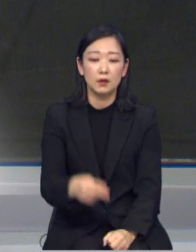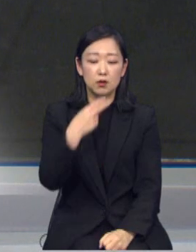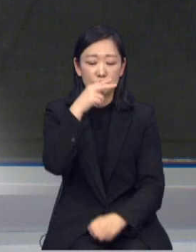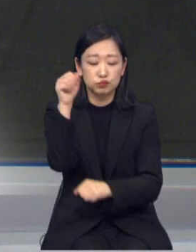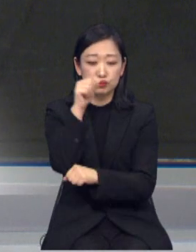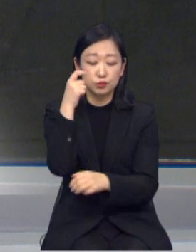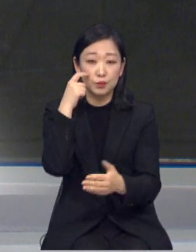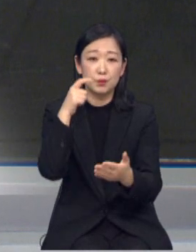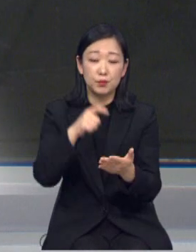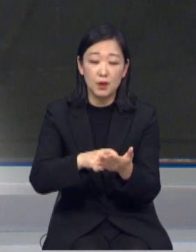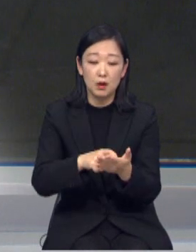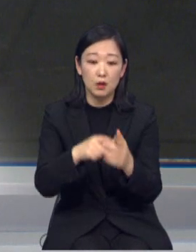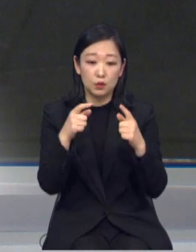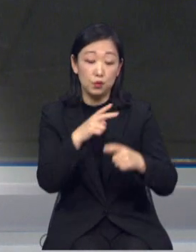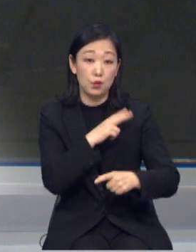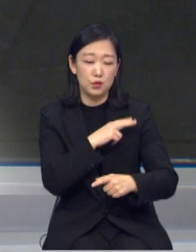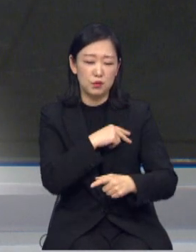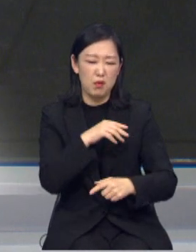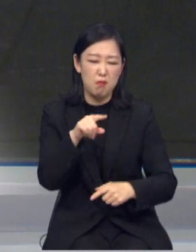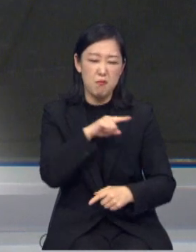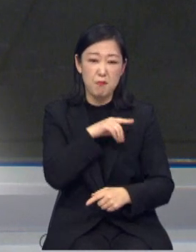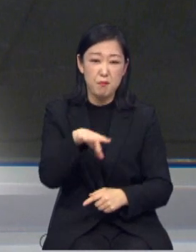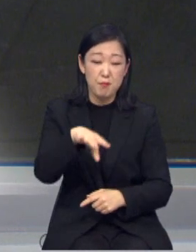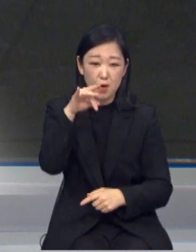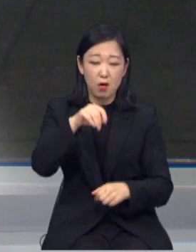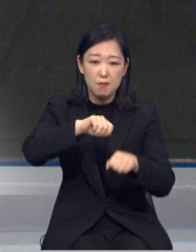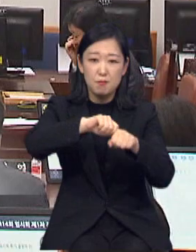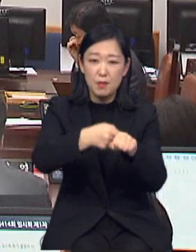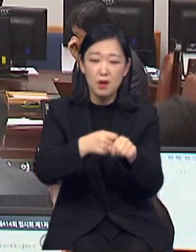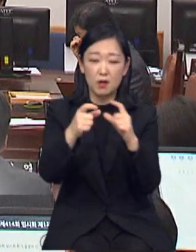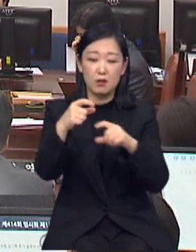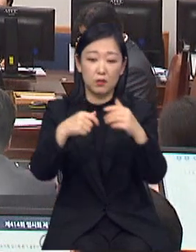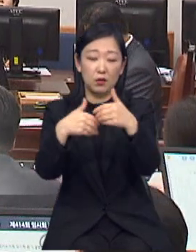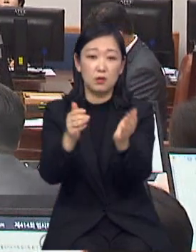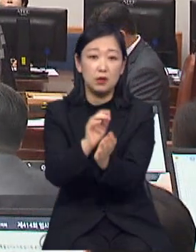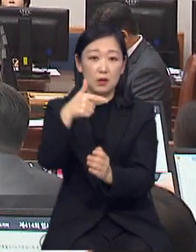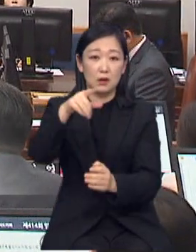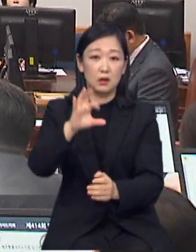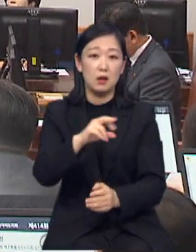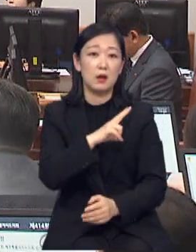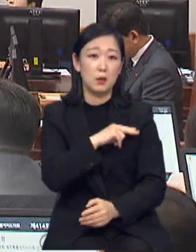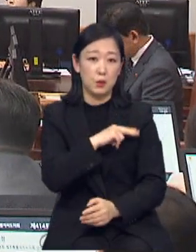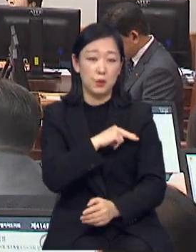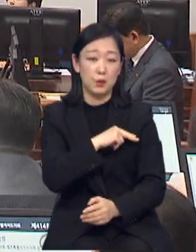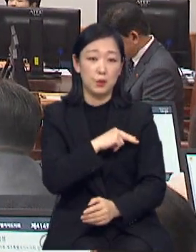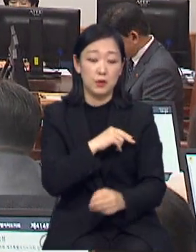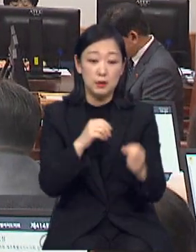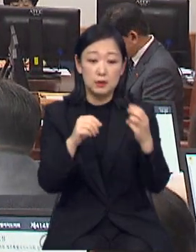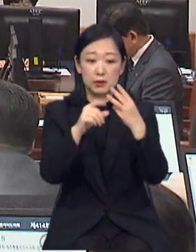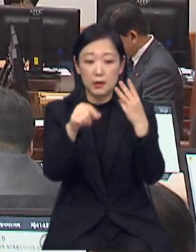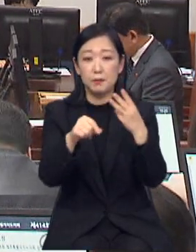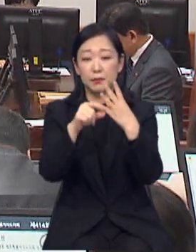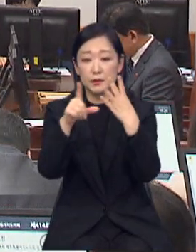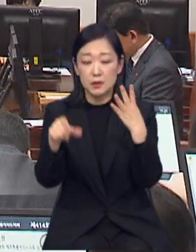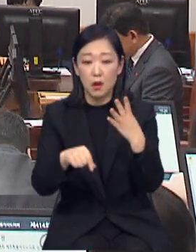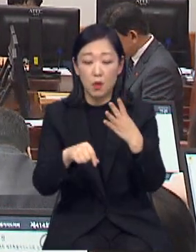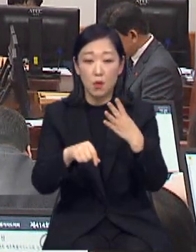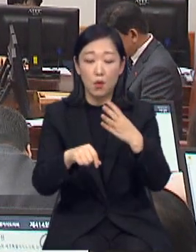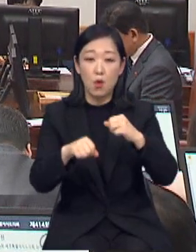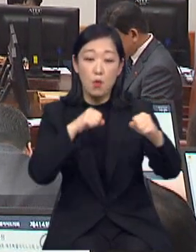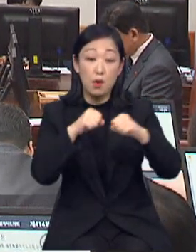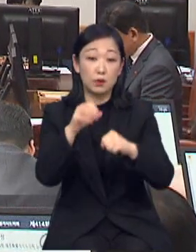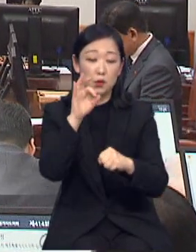음주운전을 하다 적발도에 제주도 회의 사상 처음으로 징계를 받은 더불어민주당 강경흠 도의원이 3월과 4월